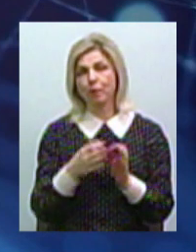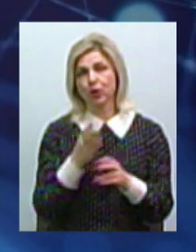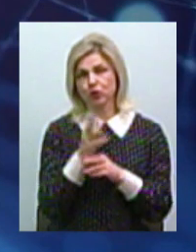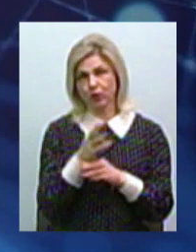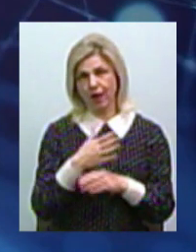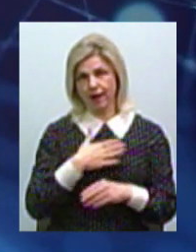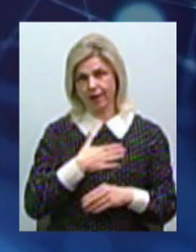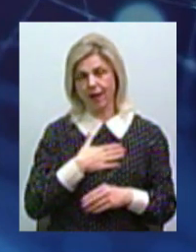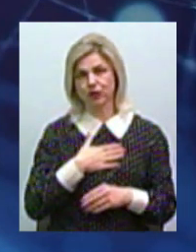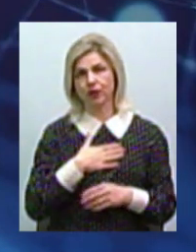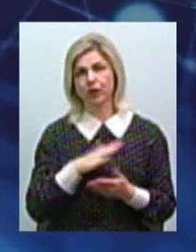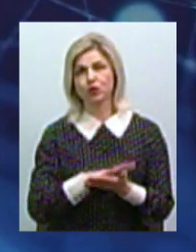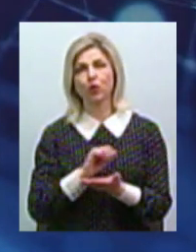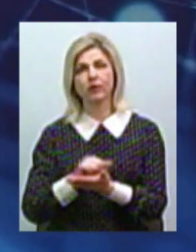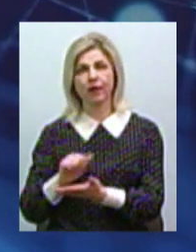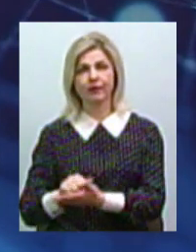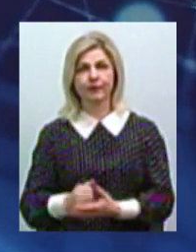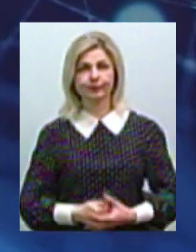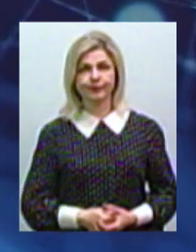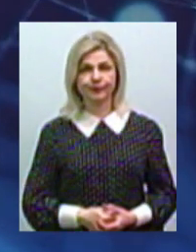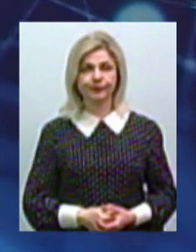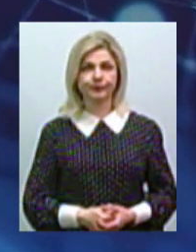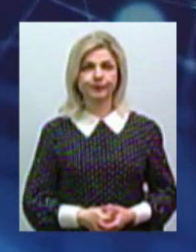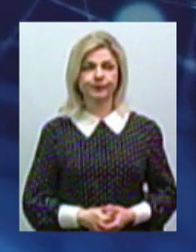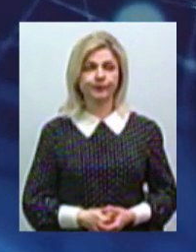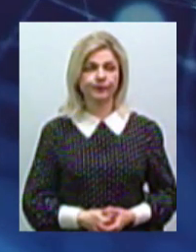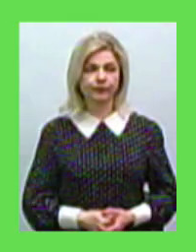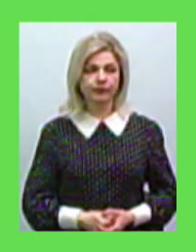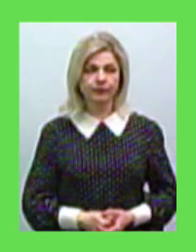служби новин Олександра Греся та Юлії Філімон. Будь ласка.